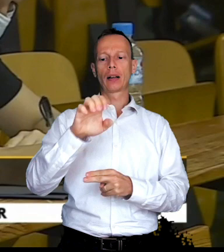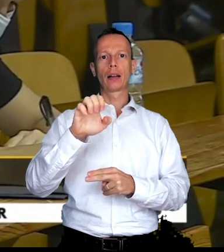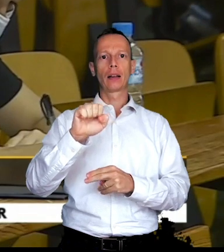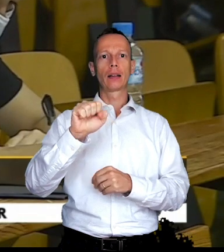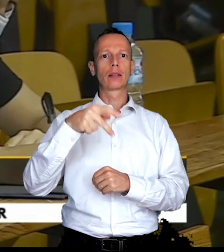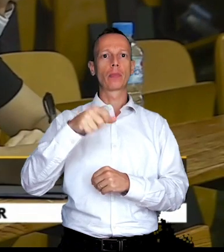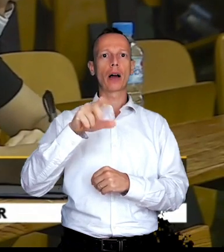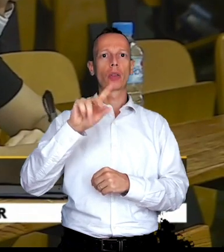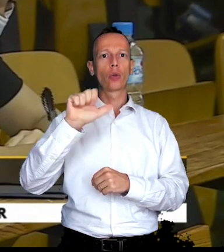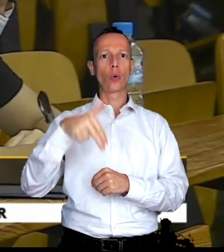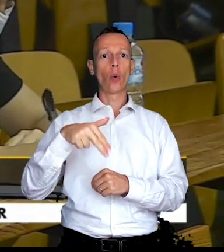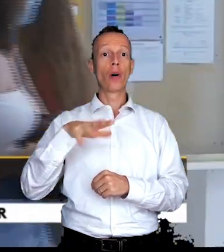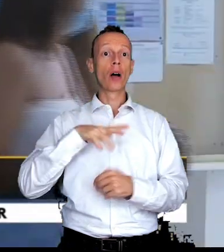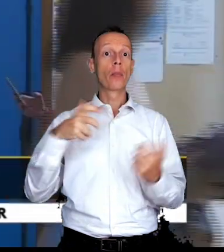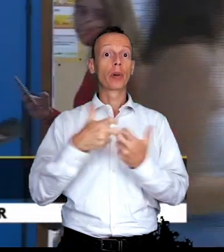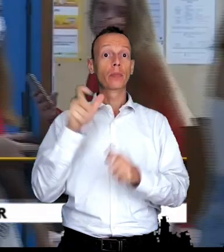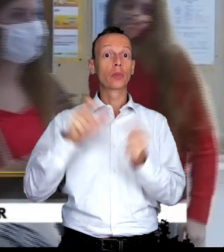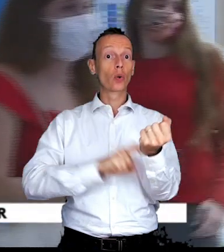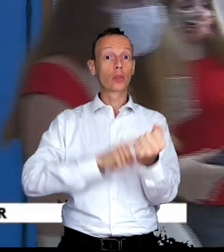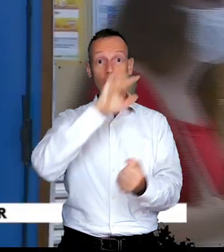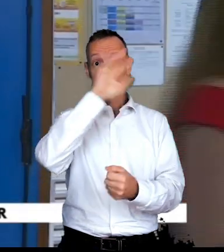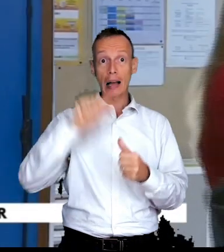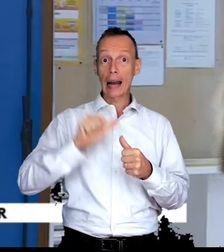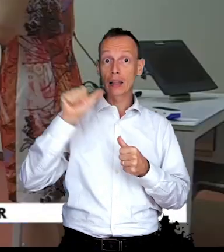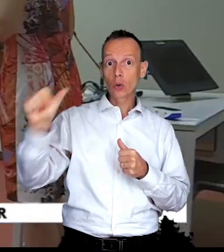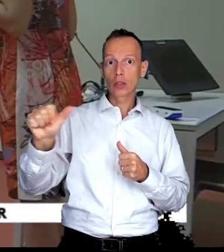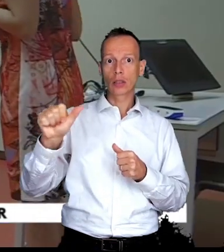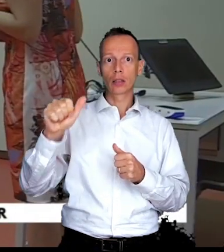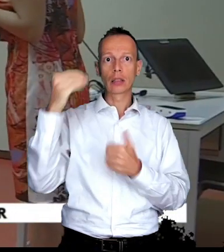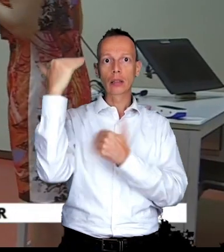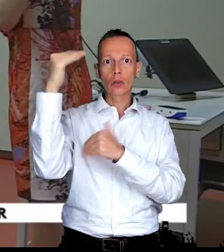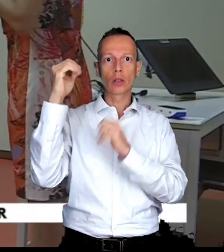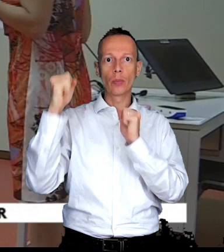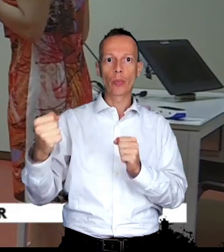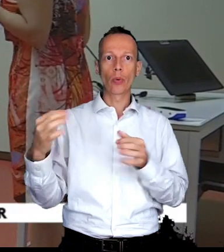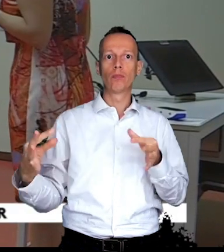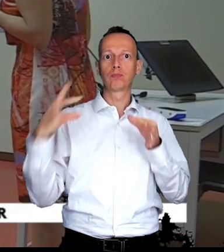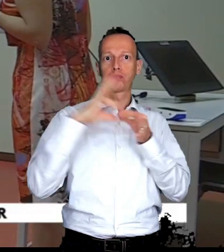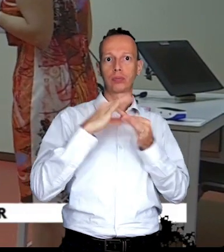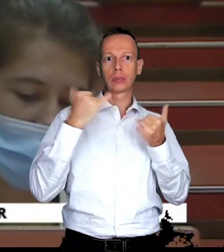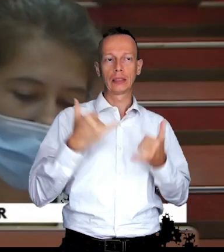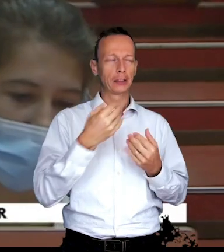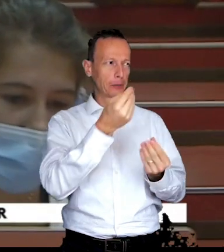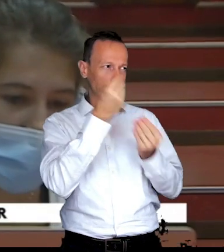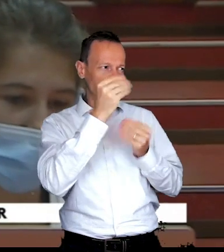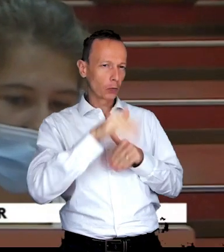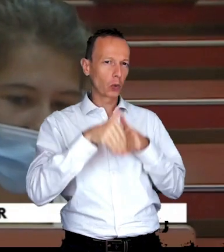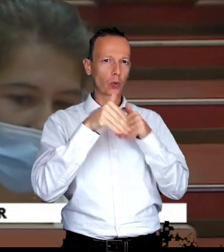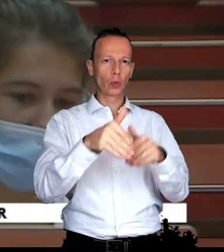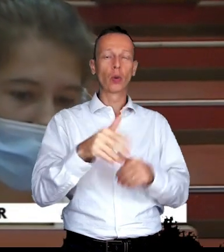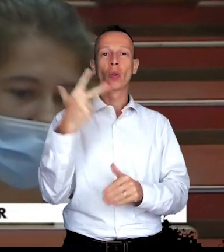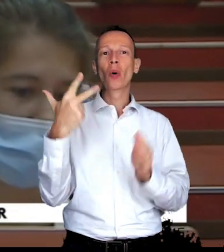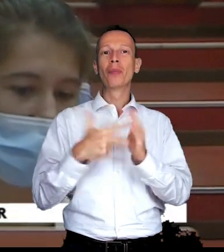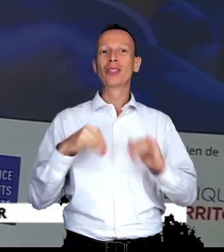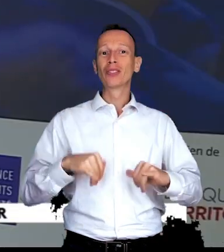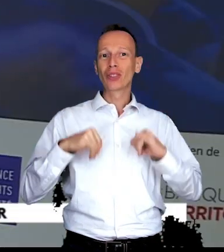nouvelles technologies d'apprentissage. Une plateforme a été mise en place, Espadon, qui permet à tous ces jeunes Polynésiens, à l'étranger surtout,